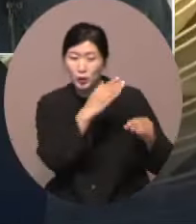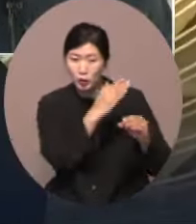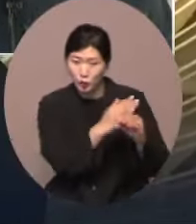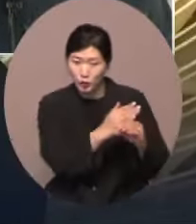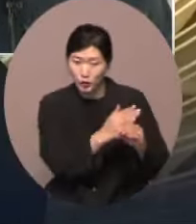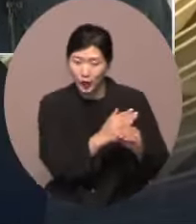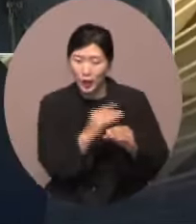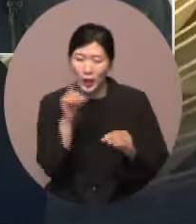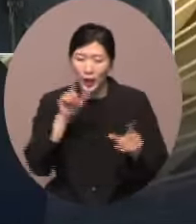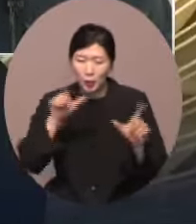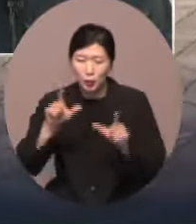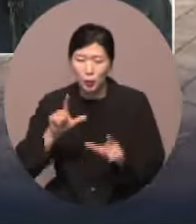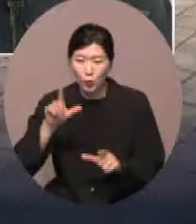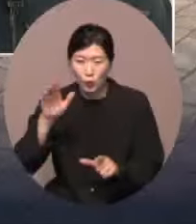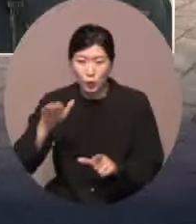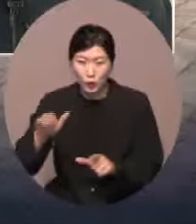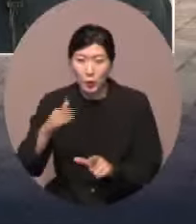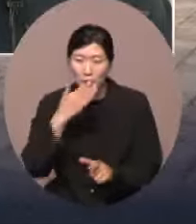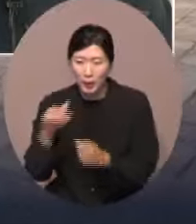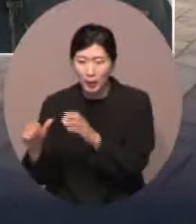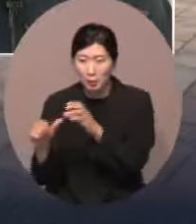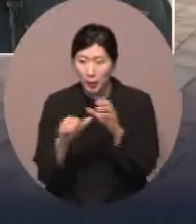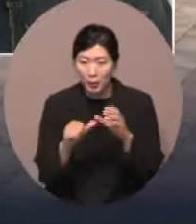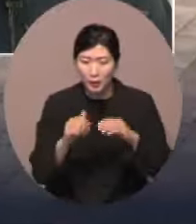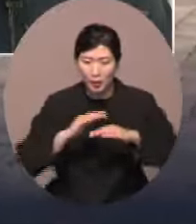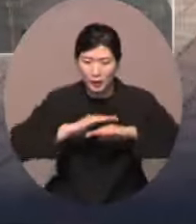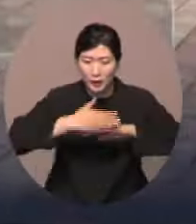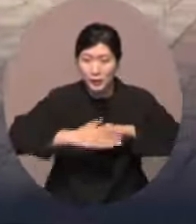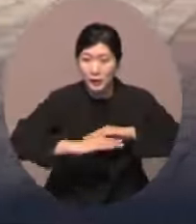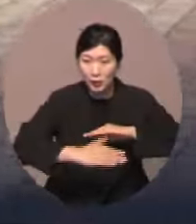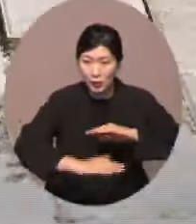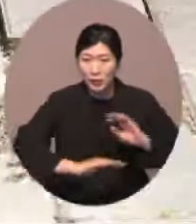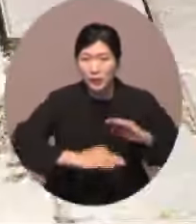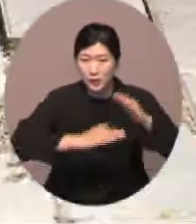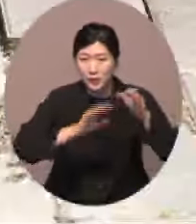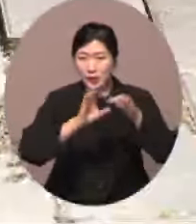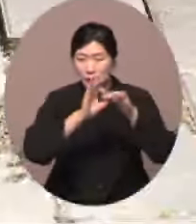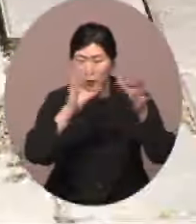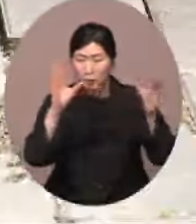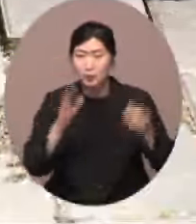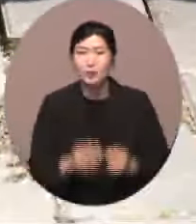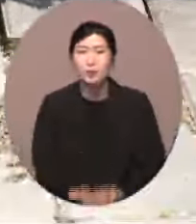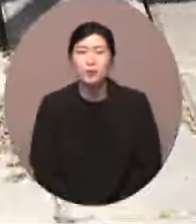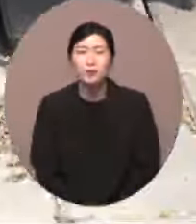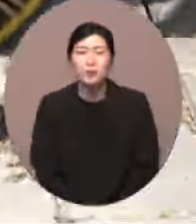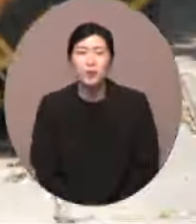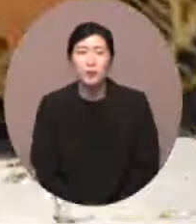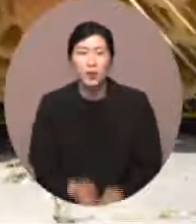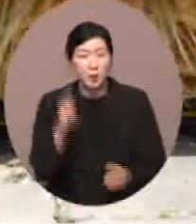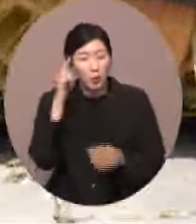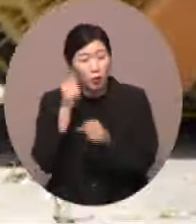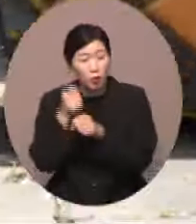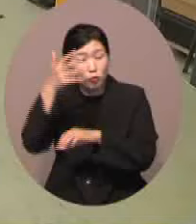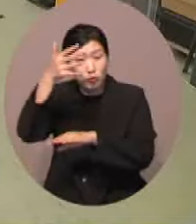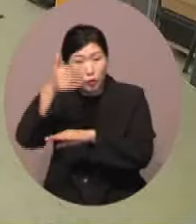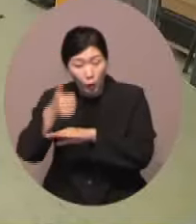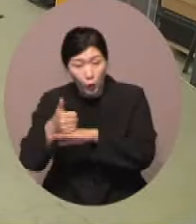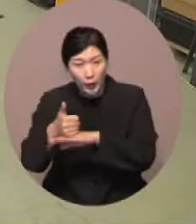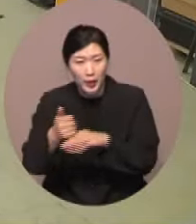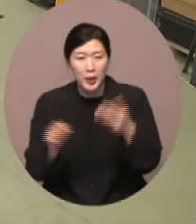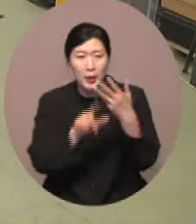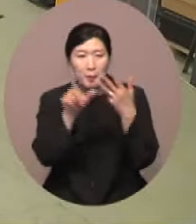변형 휠을 활용하게 되면 지 극복 능력이 극대화되면서 이번 연구 결과는 로봇 분야